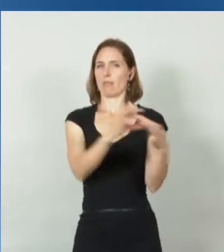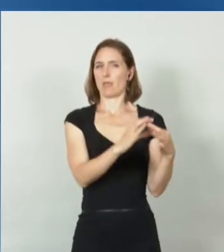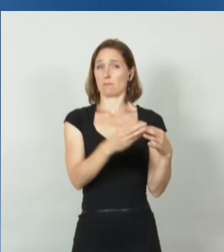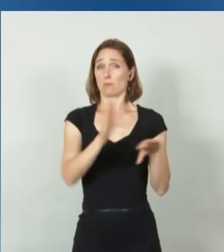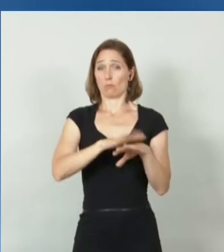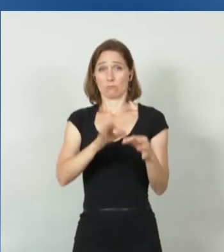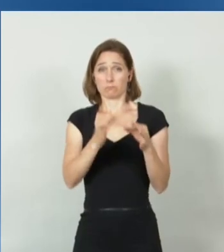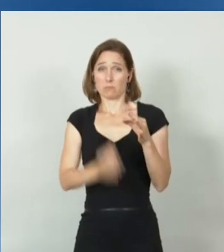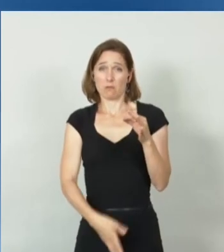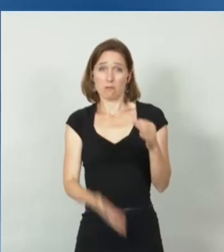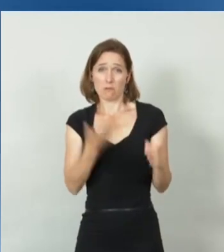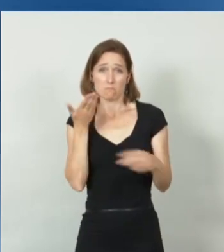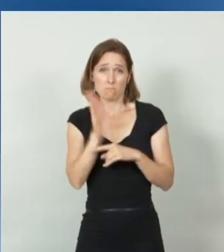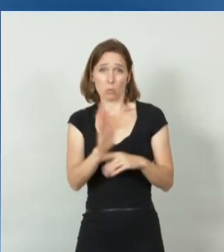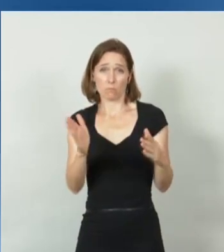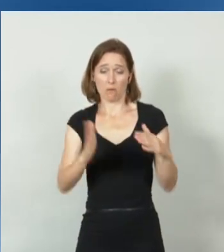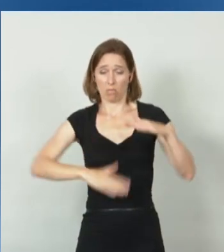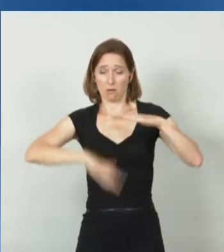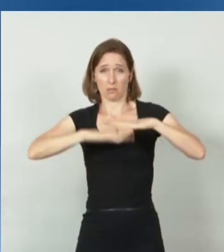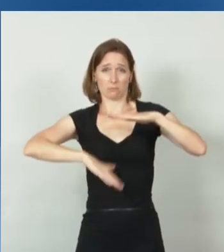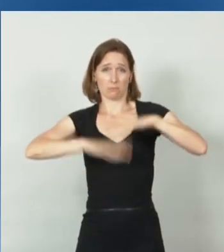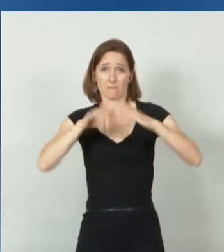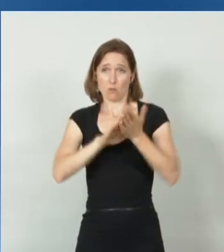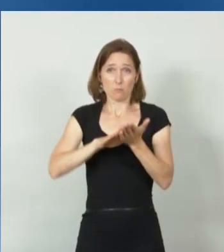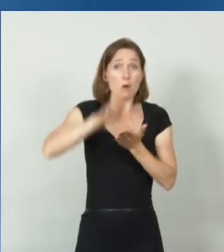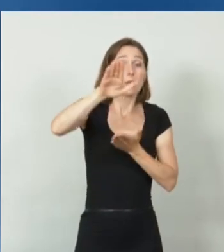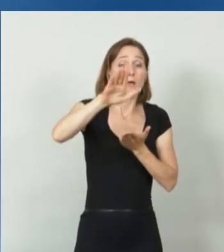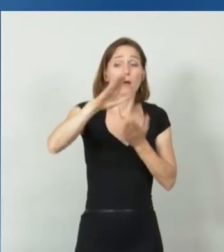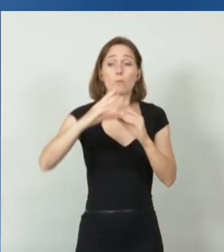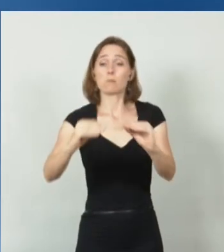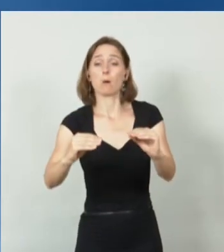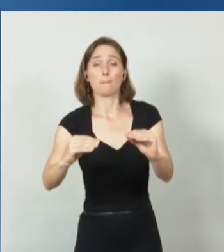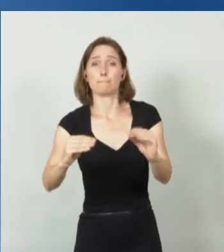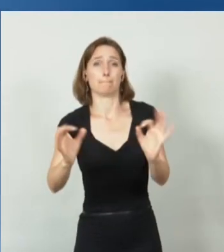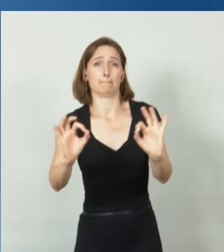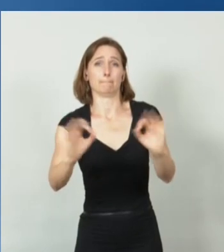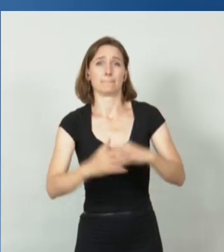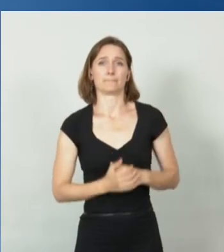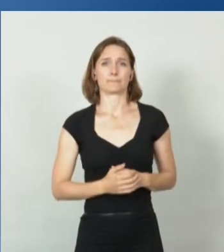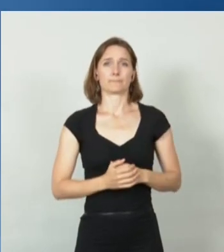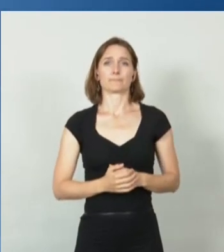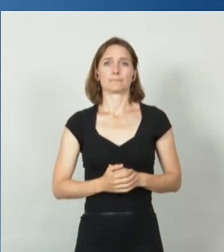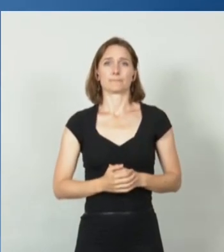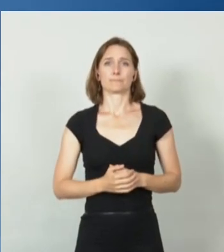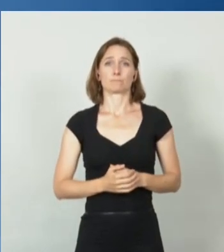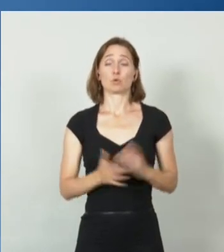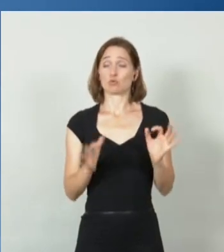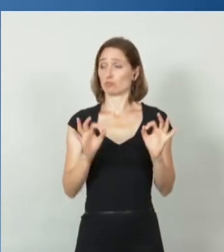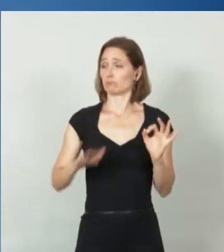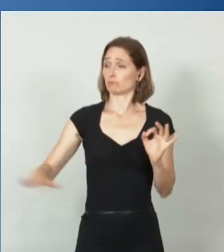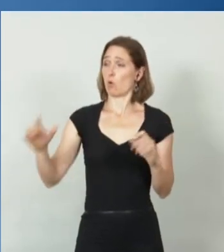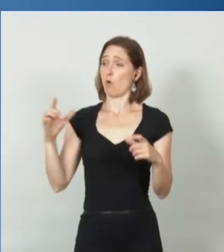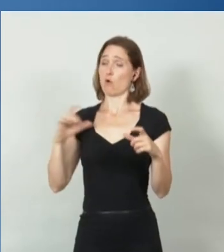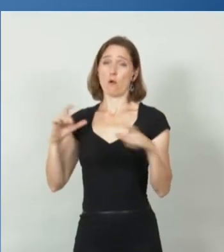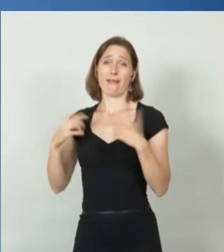limites et votre incapacité d'être à la hauteur au-delà des prises de parole de mes collègues je tiens